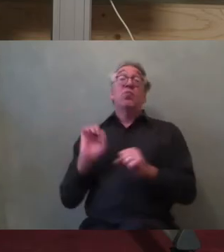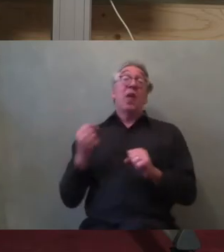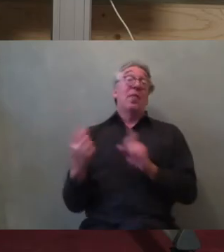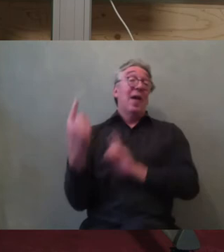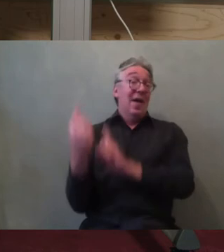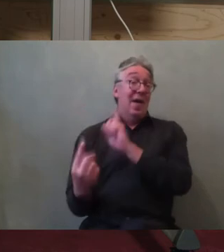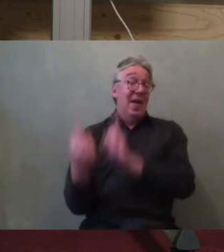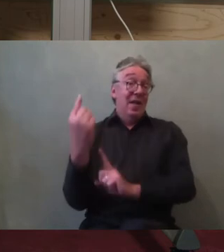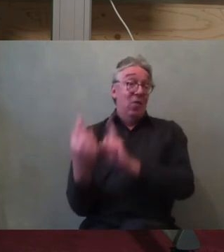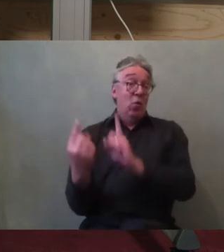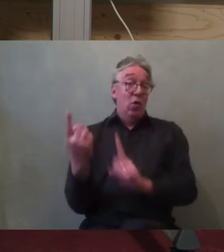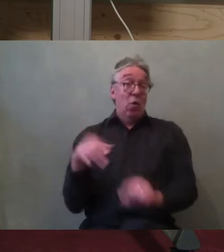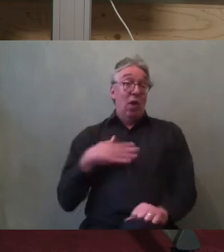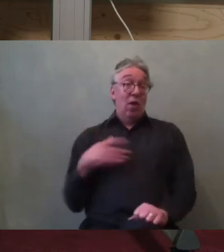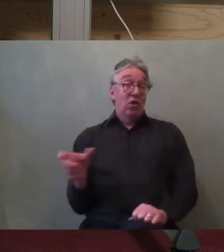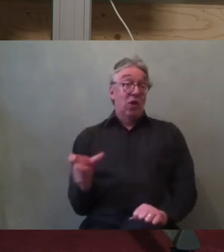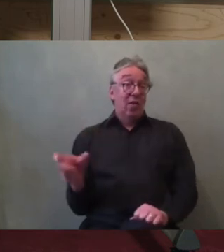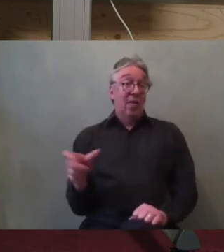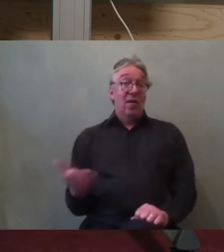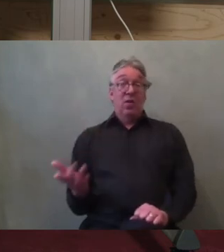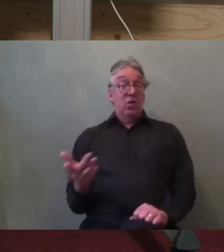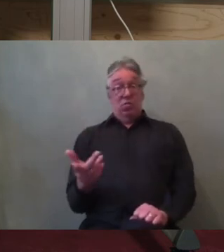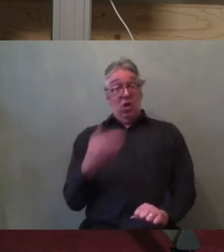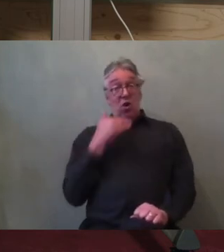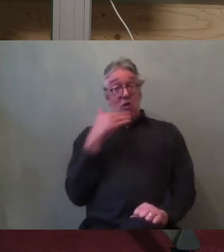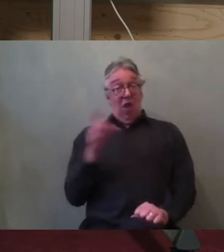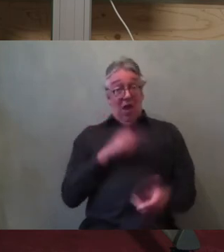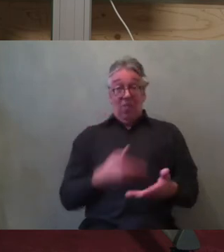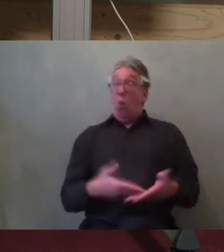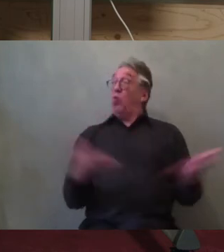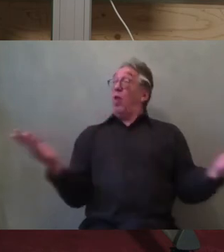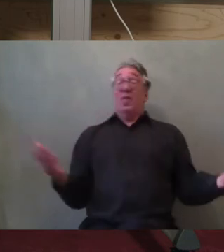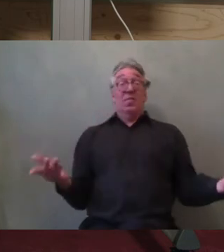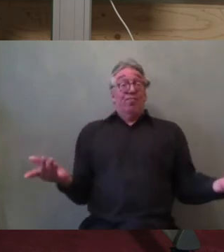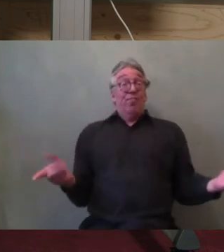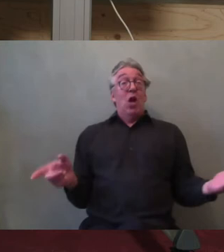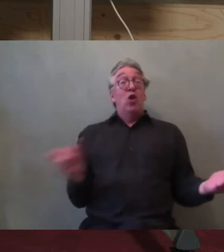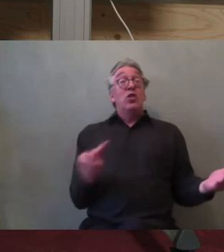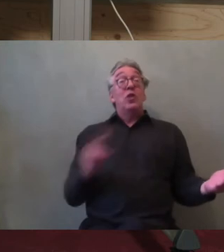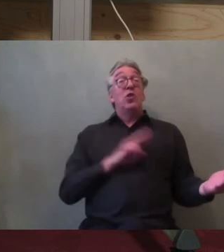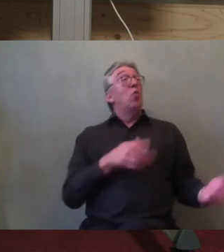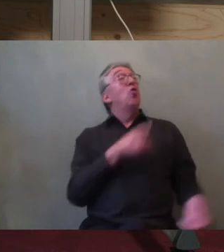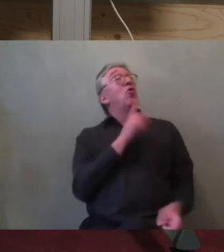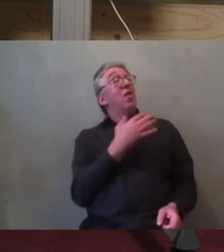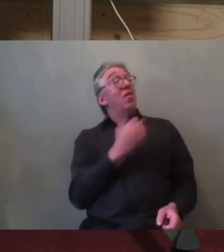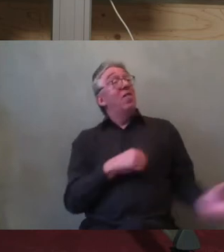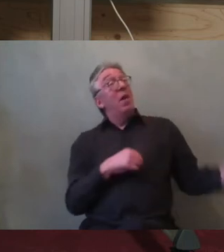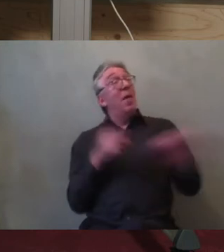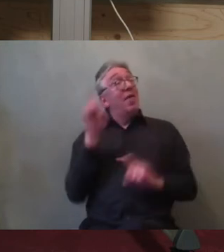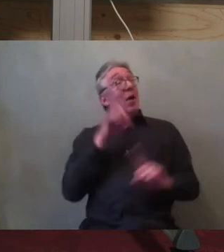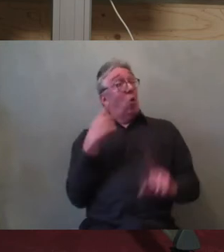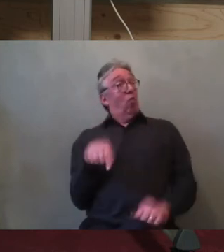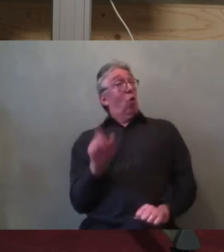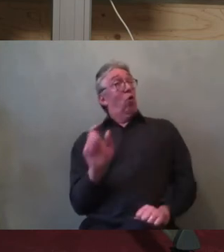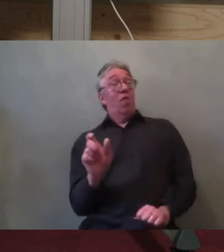dus zet een open call uit en vraag gewoon aan je stadsgenoten van wie wil graag meedenken over dit onderwerp, bijvoorbeeld over het